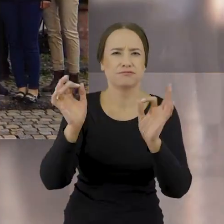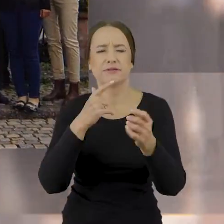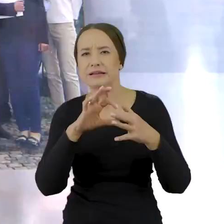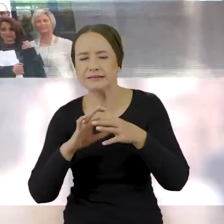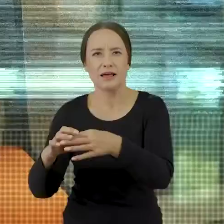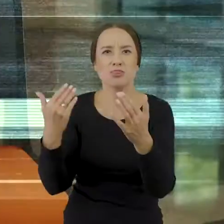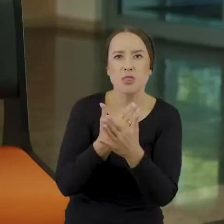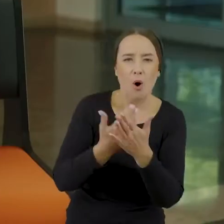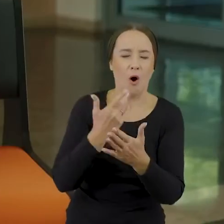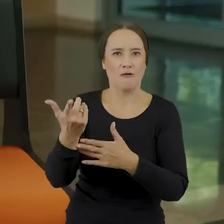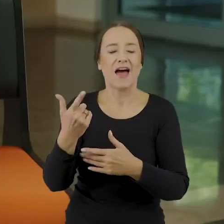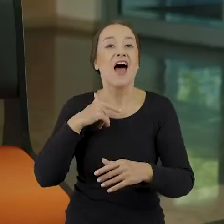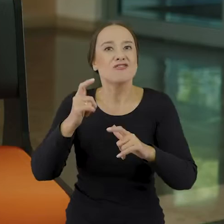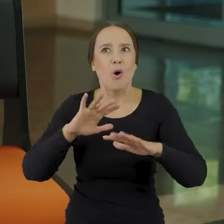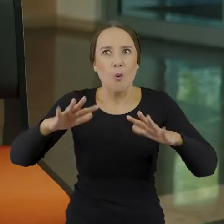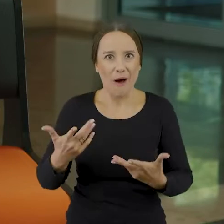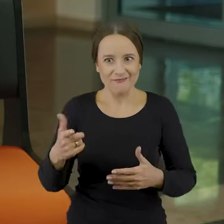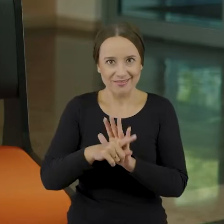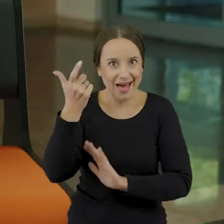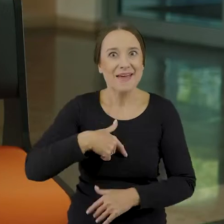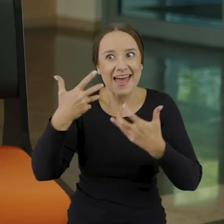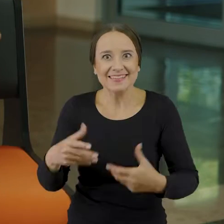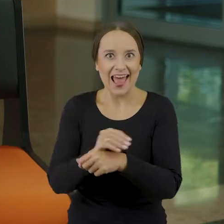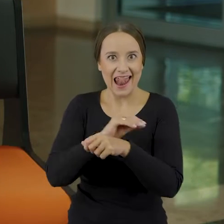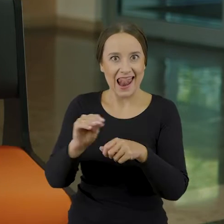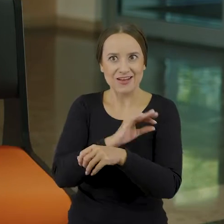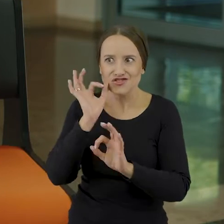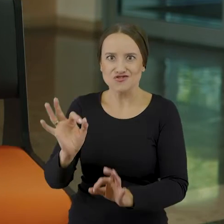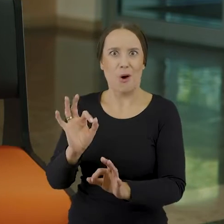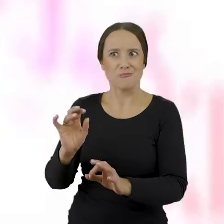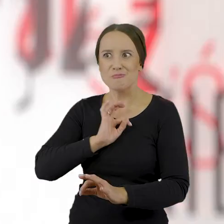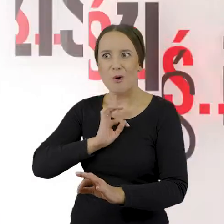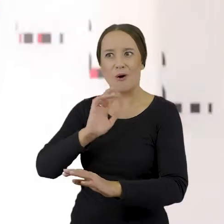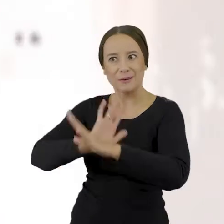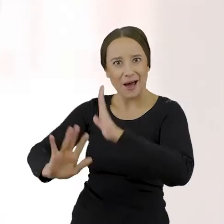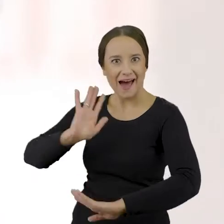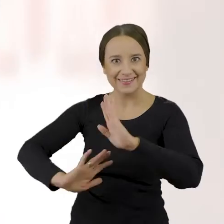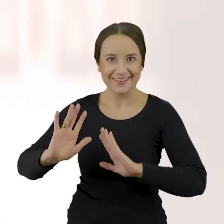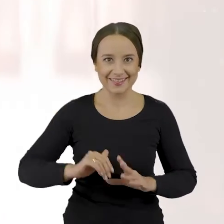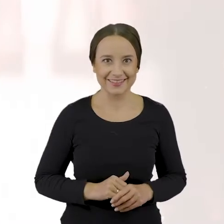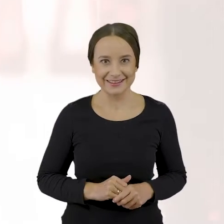wytyczne to jest coś dla mnie co mi nawet bym powiedziała ułatwia życie po prostu no chcę dobrze leczyć moich chorych